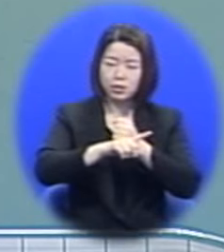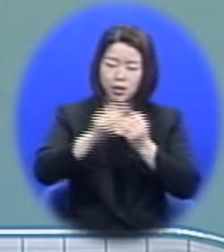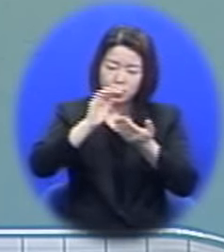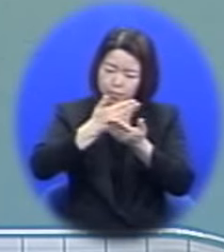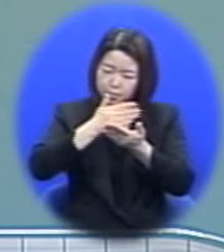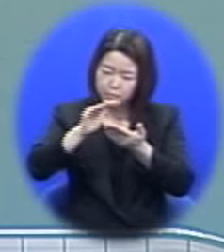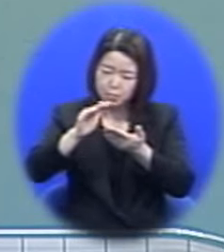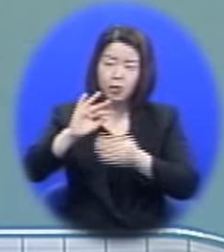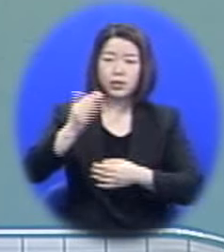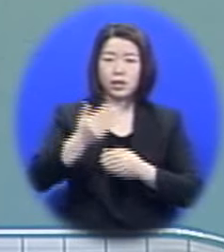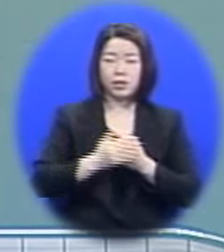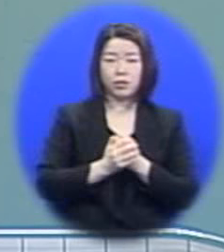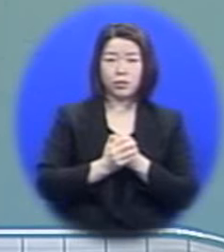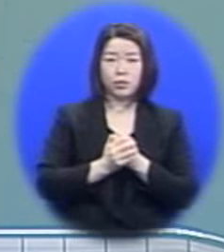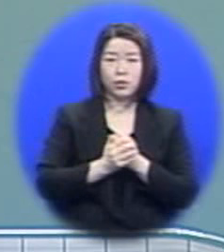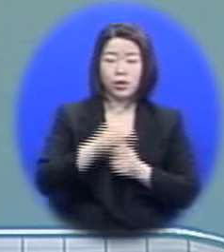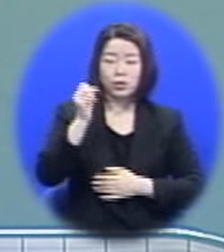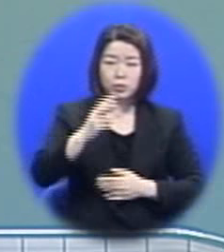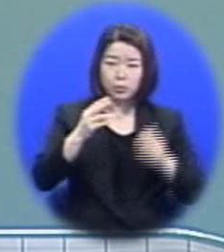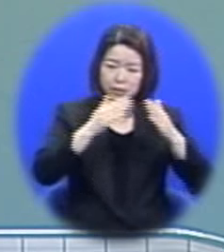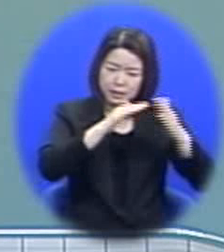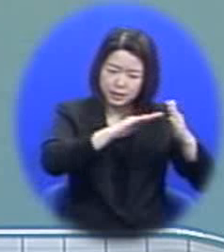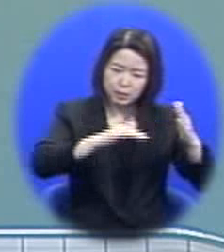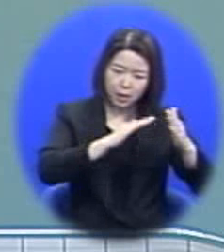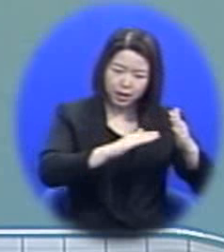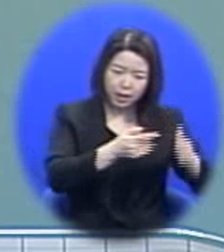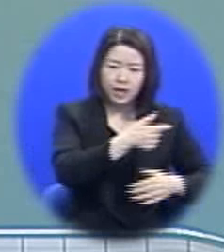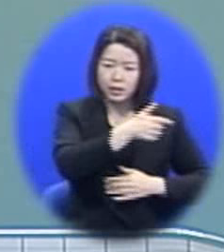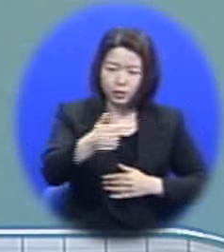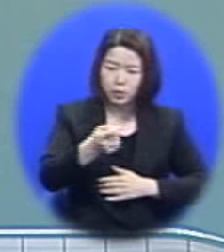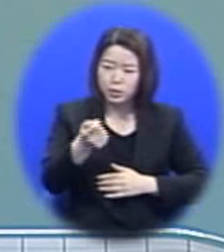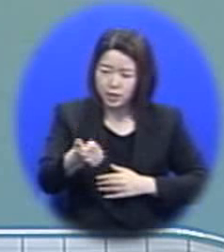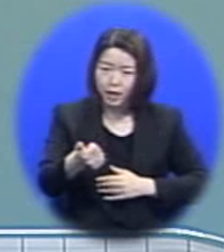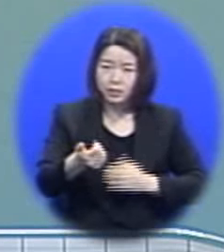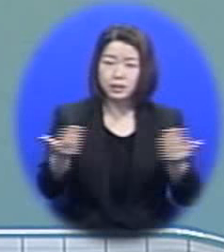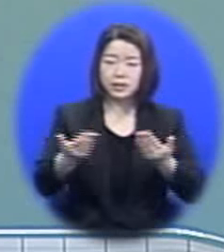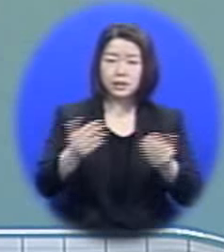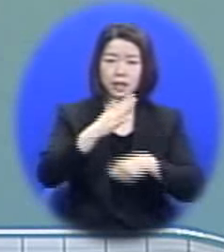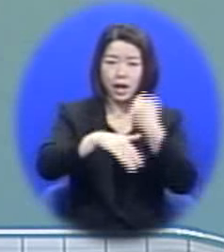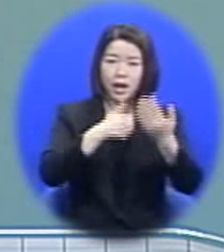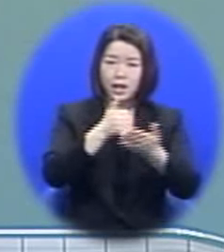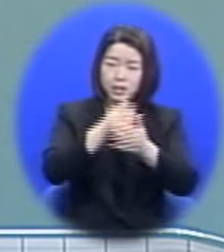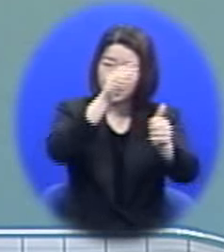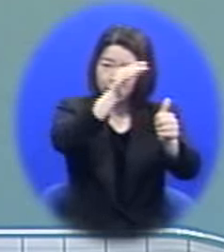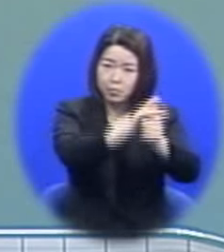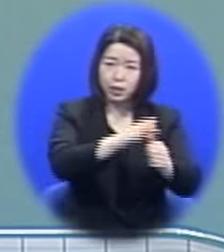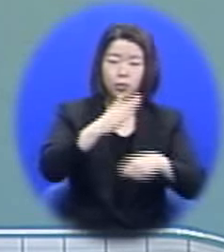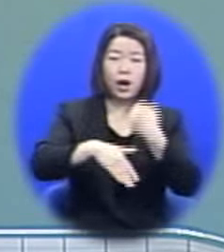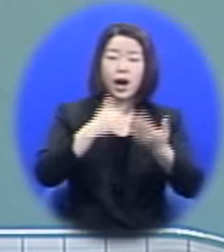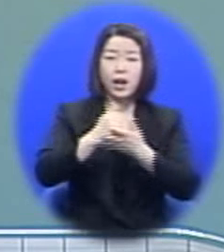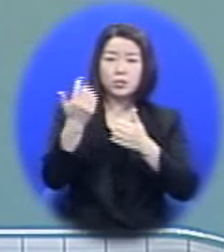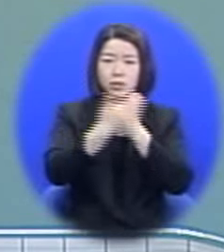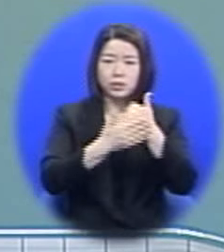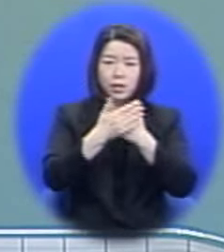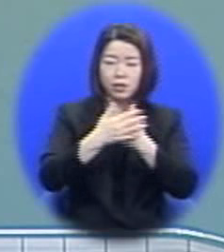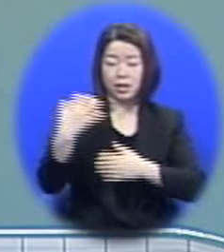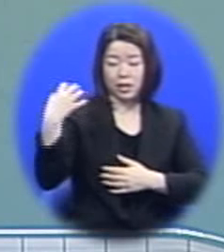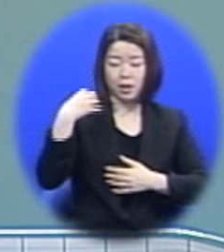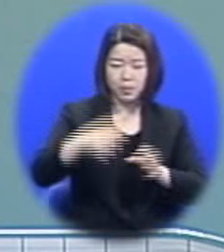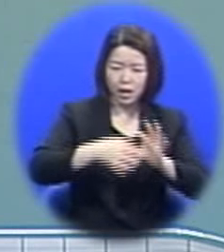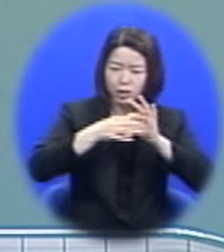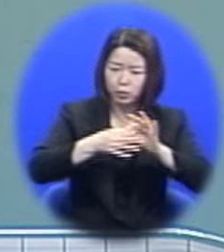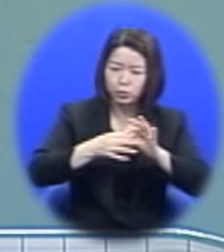돼야 되고 그리고 집안의 대소사를 하나님께 전적으로 맡기고 하나님의 은혜를 감당할 통로는